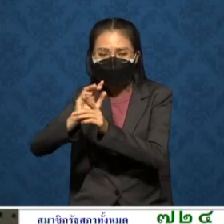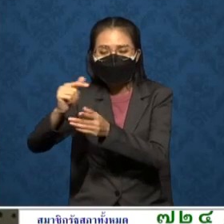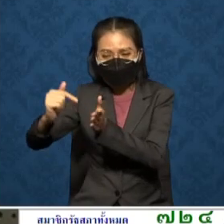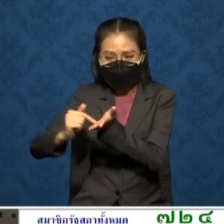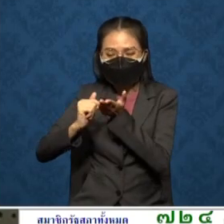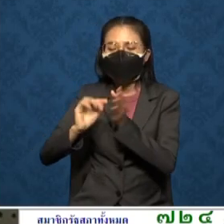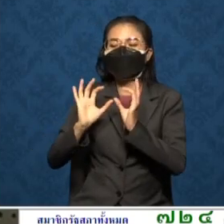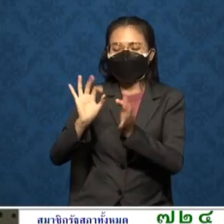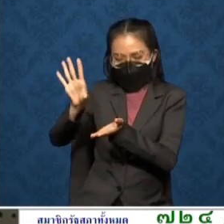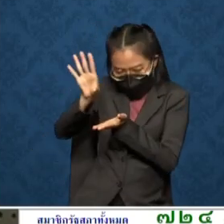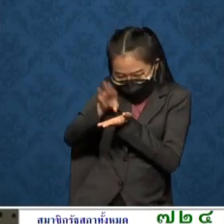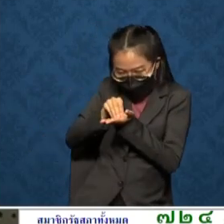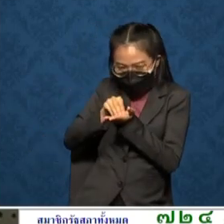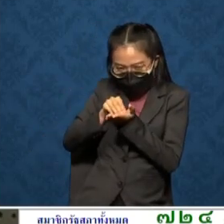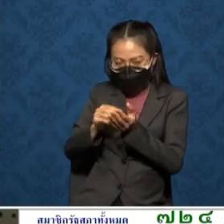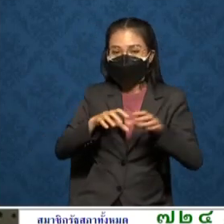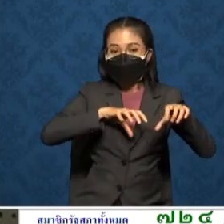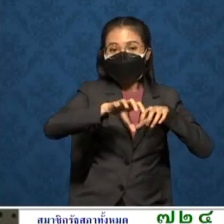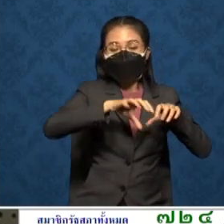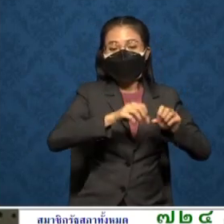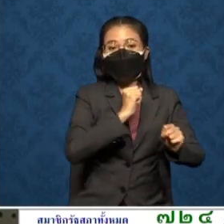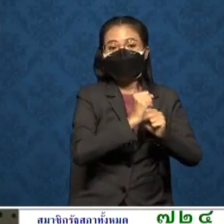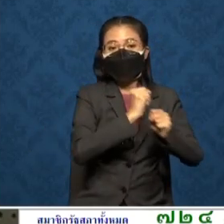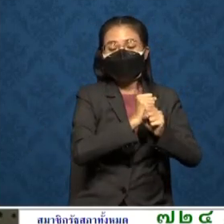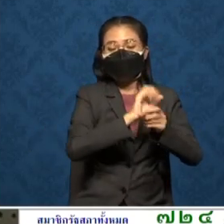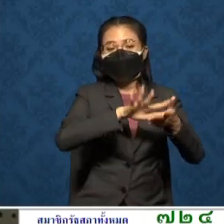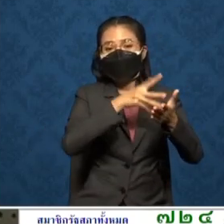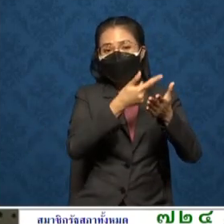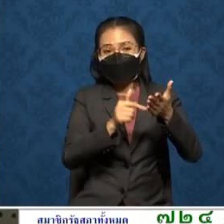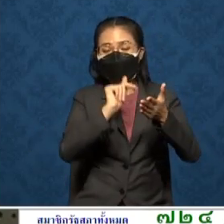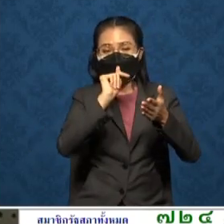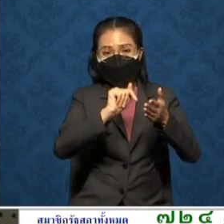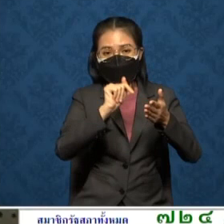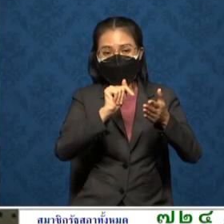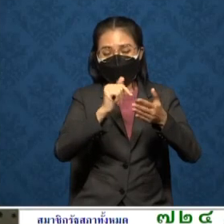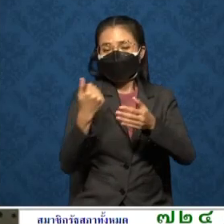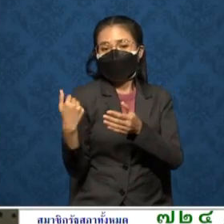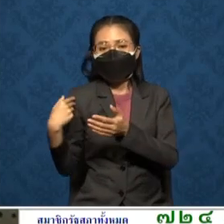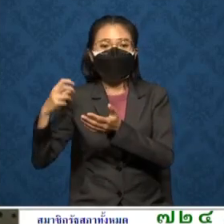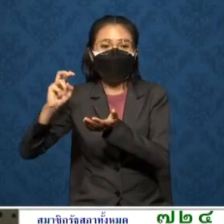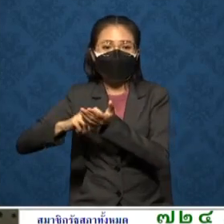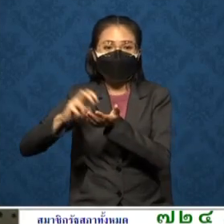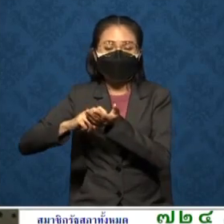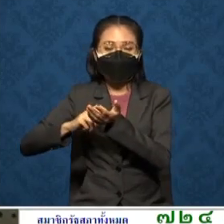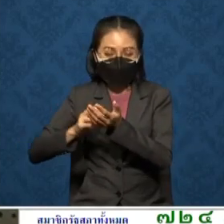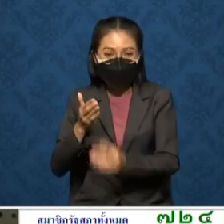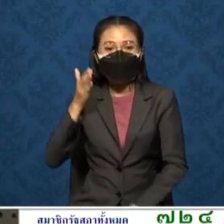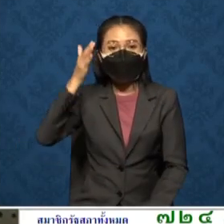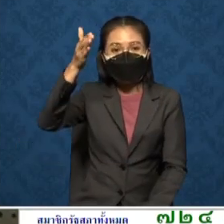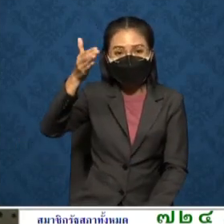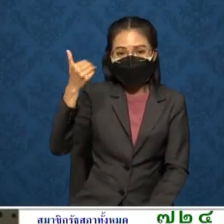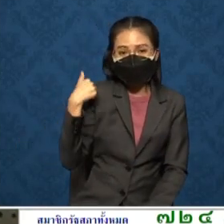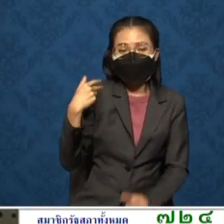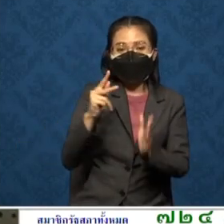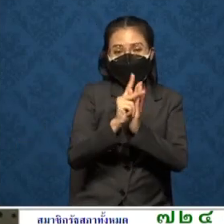ก็ในร่างพระราชบัญญัติฉบับนี้ก็ได้รับรองอย่างเป็นทางการว่า ต่อไปนี้เราจะมีราชกิจจานุเบกษ